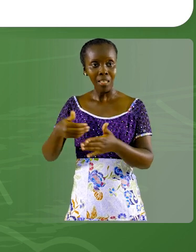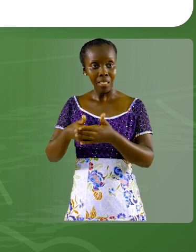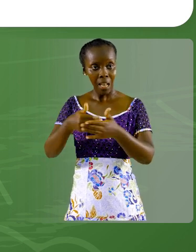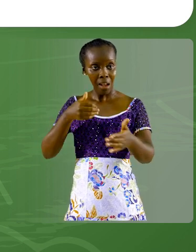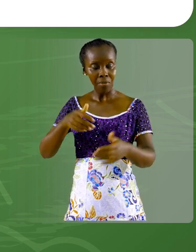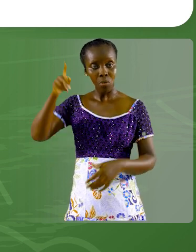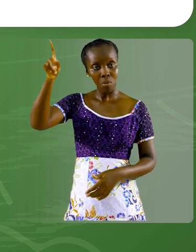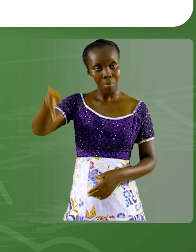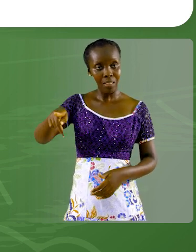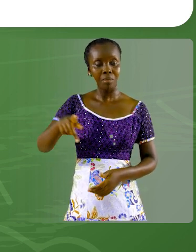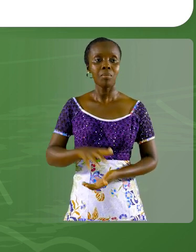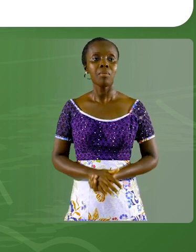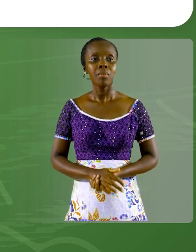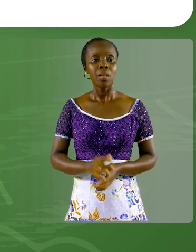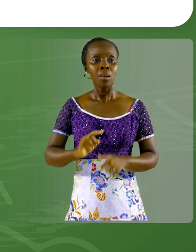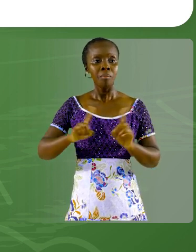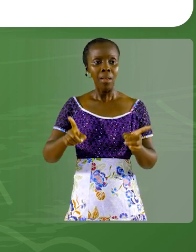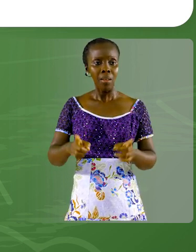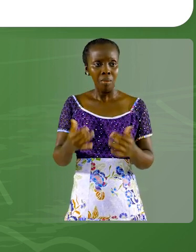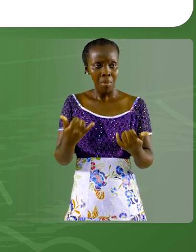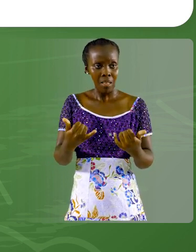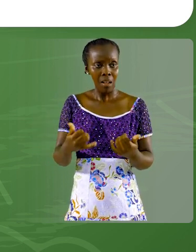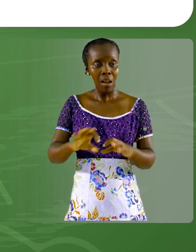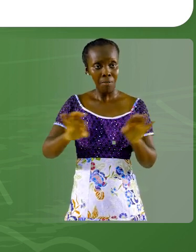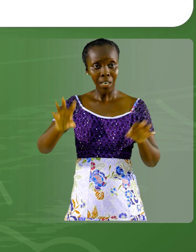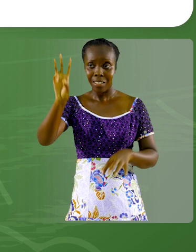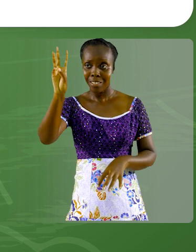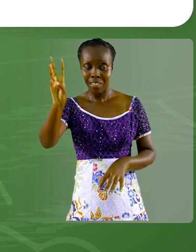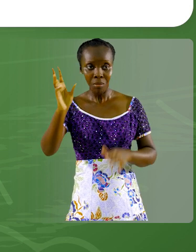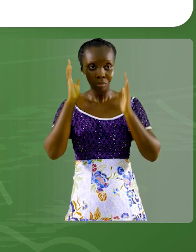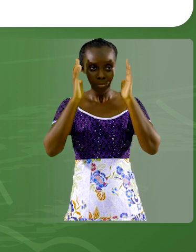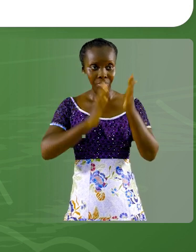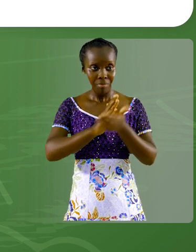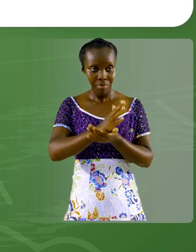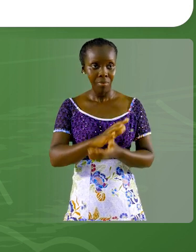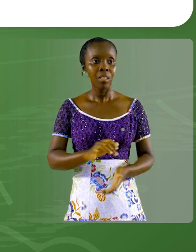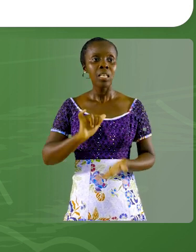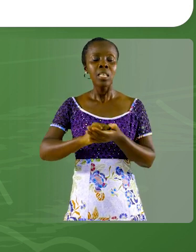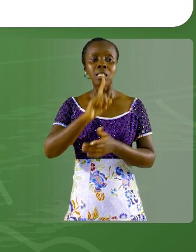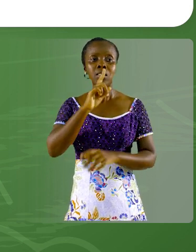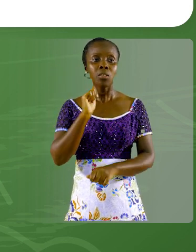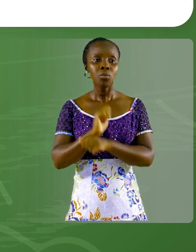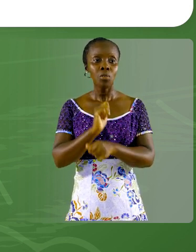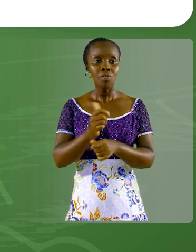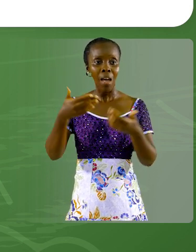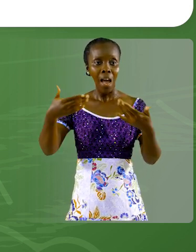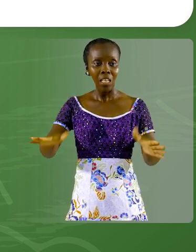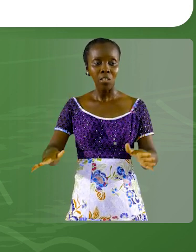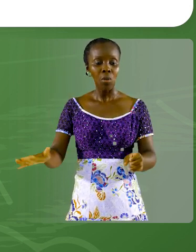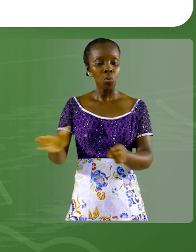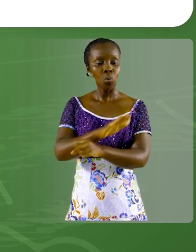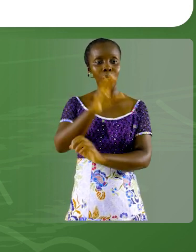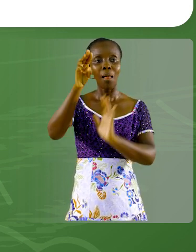participe. Mais considérons la phrase 6. C'est une œuvre achevée